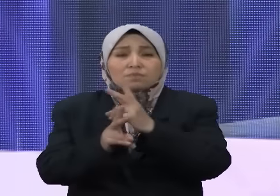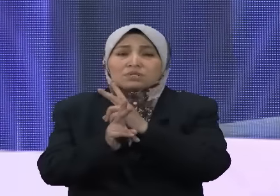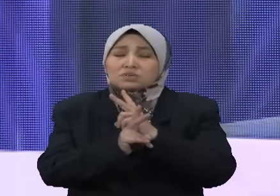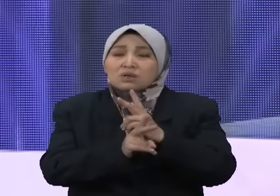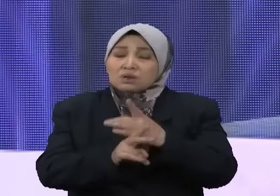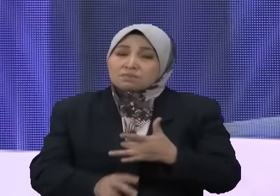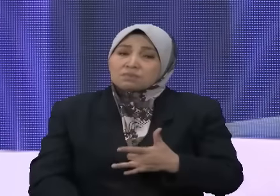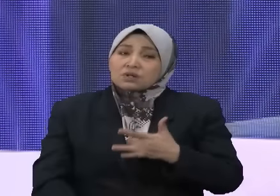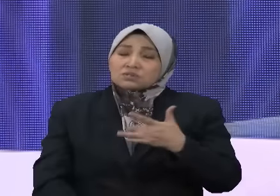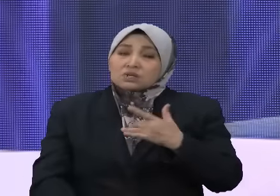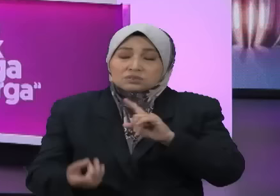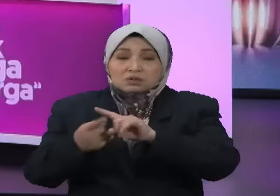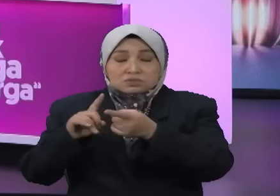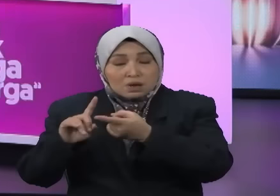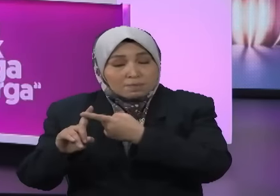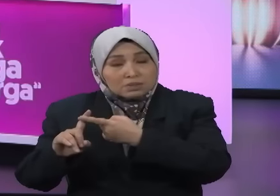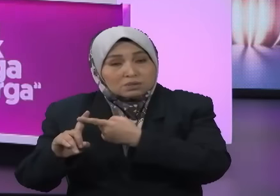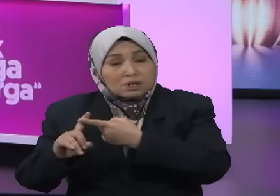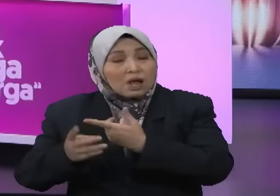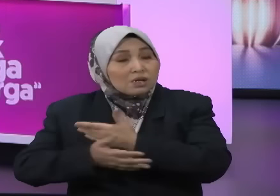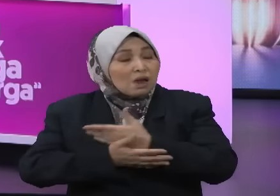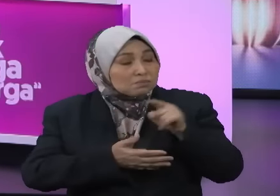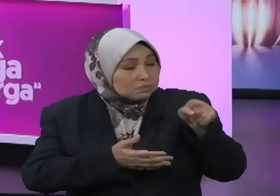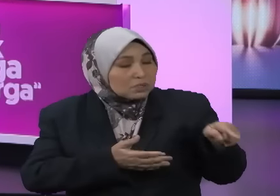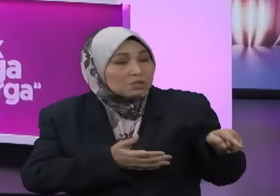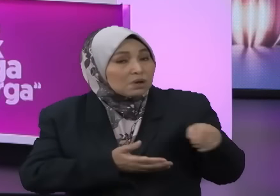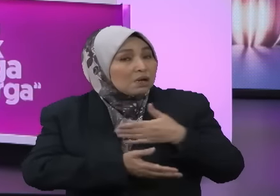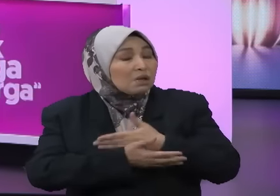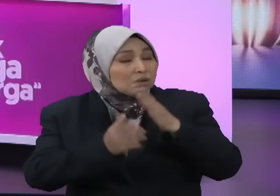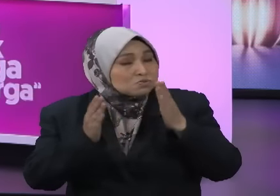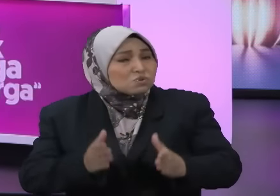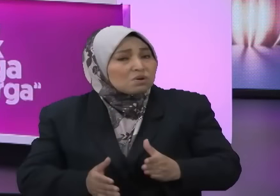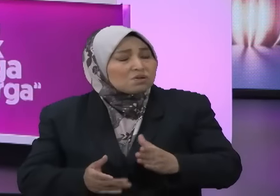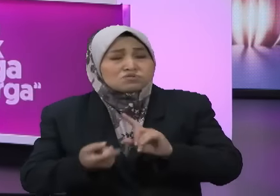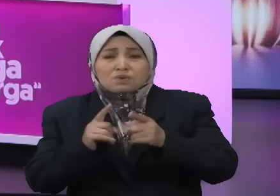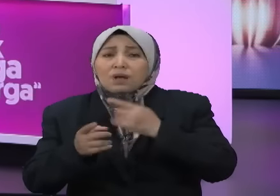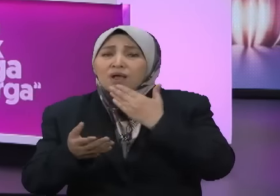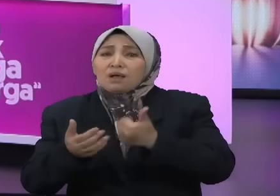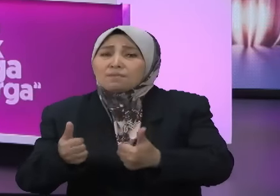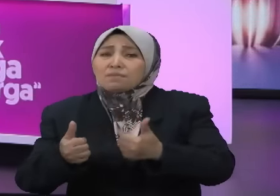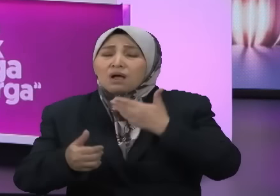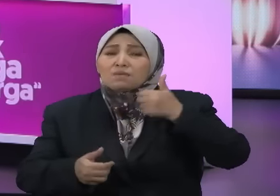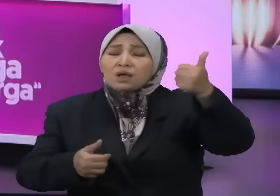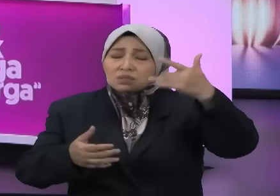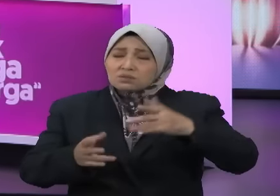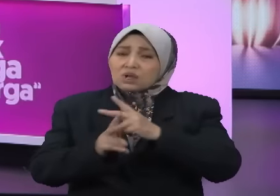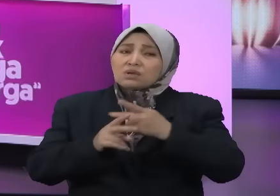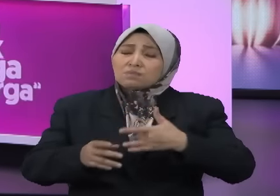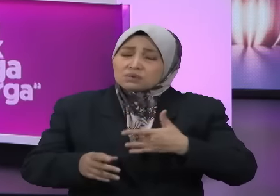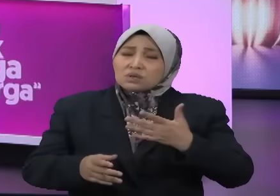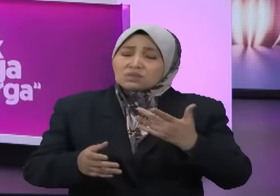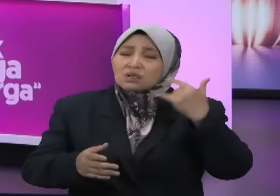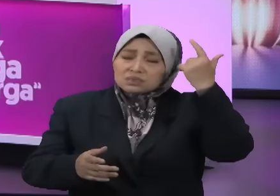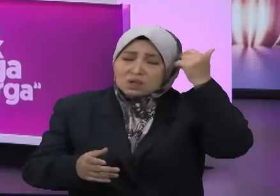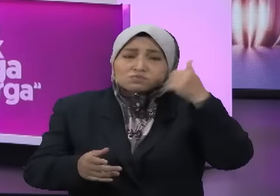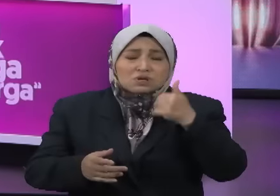perasaan sahabat nabi anak dia Sebab anak dia seorang sahabat yang agung jadi nabi sallallahaihiwallam nak jaga perasaan dia padahal nabi sallallahaihiwallam